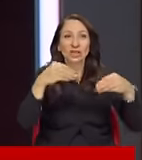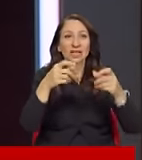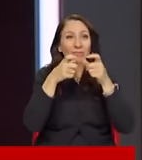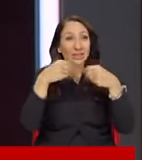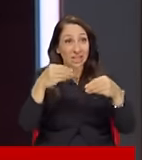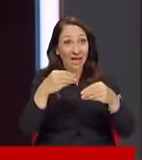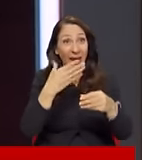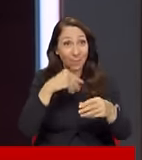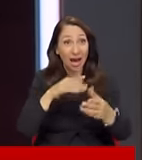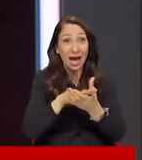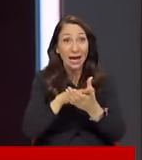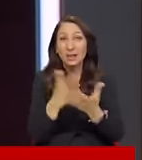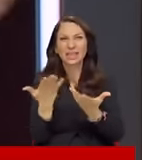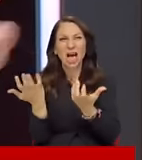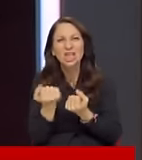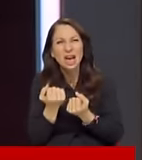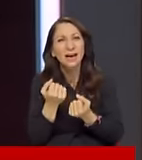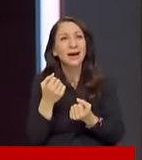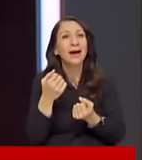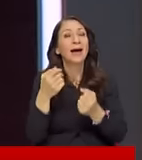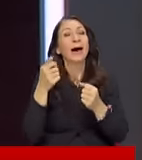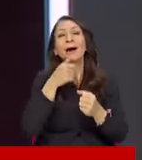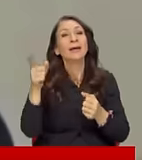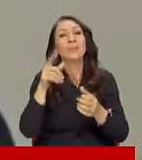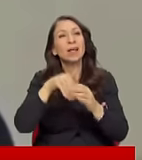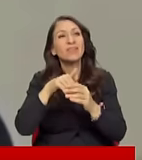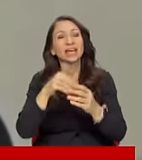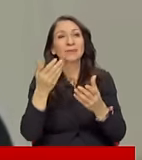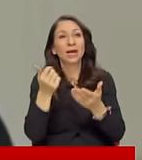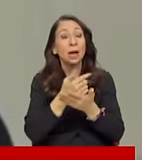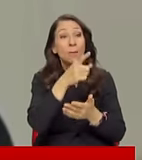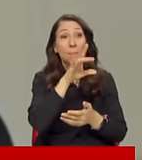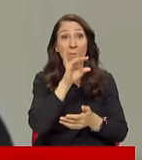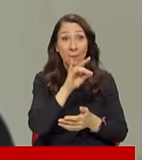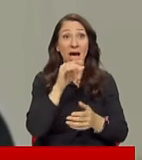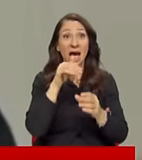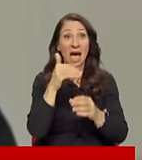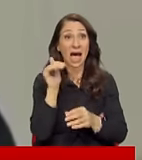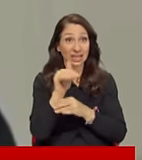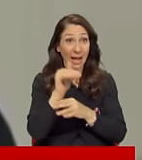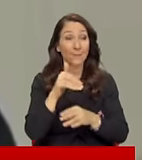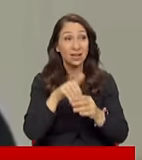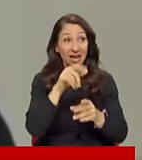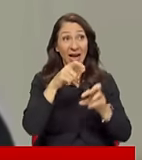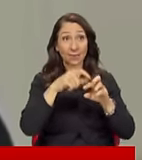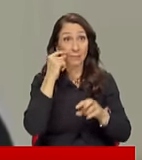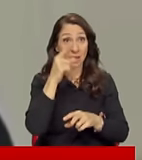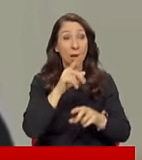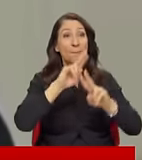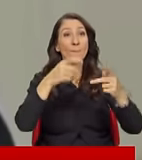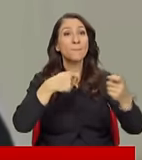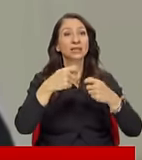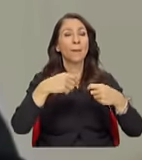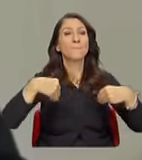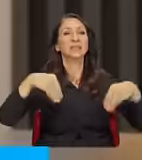simit satacak, emekli ayakkabıyı nasıl alacak da Ramazan Kaşlı para kazanacak? MHP Aksaray Milletvekili Ramazan Kaşlı'nın mağazacılık